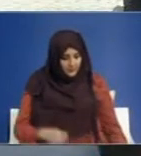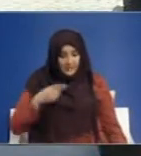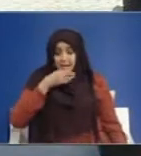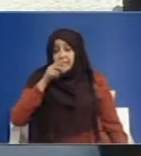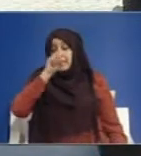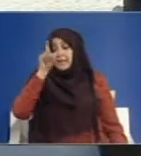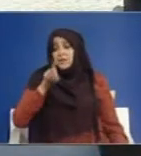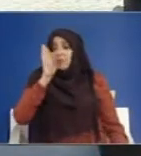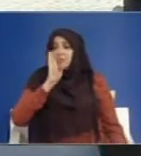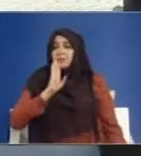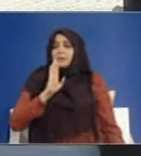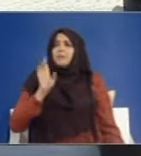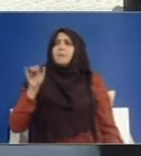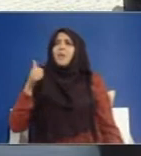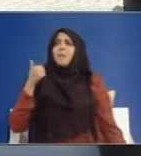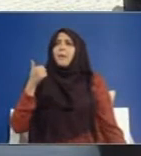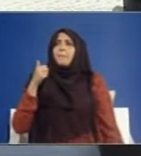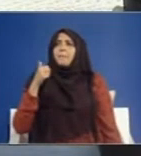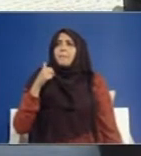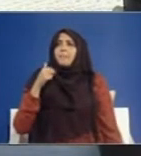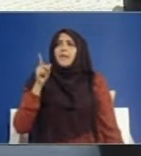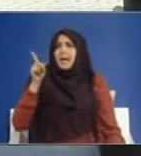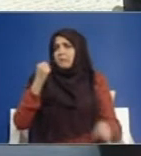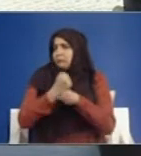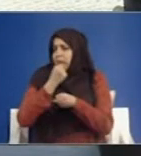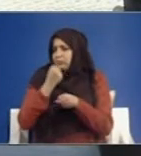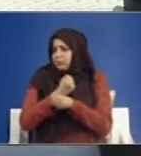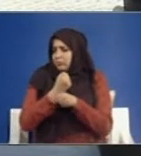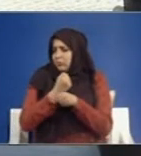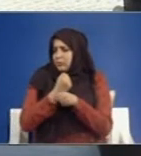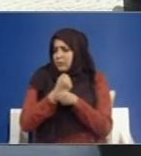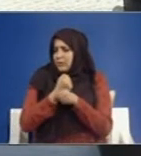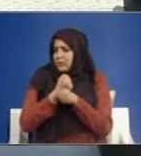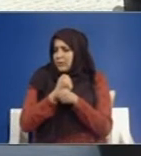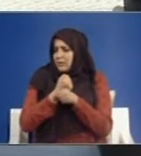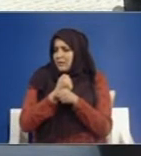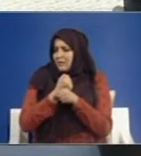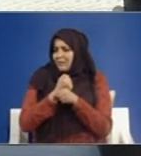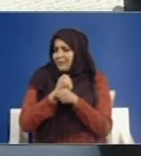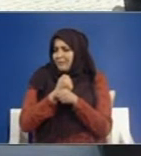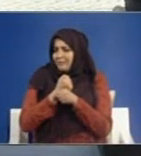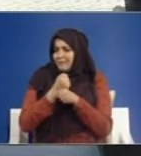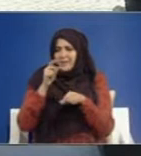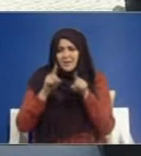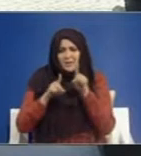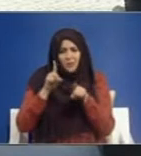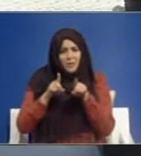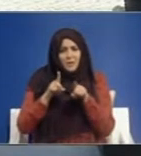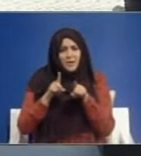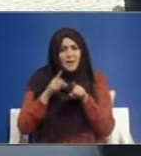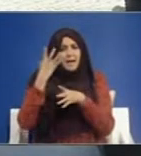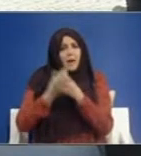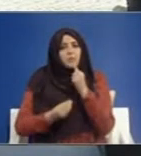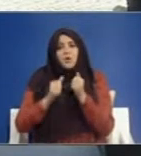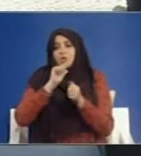فضلك. تفضلي. أولا أنا عاملة ومرات المغيب بدون مبرر،